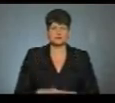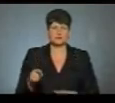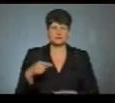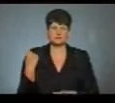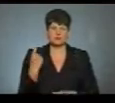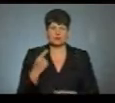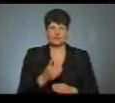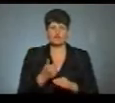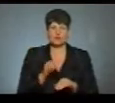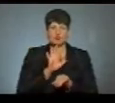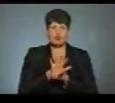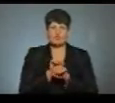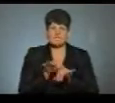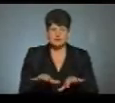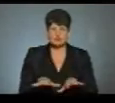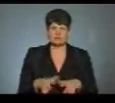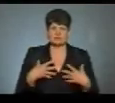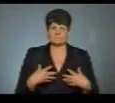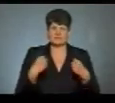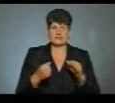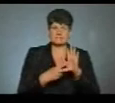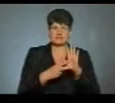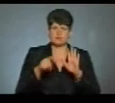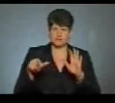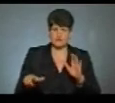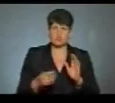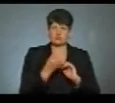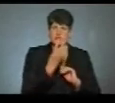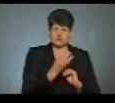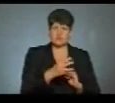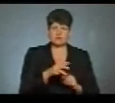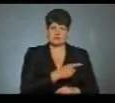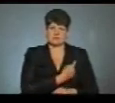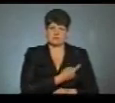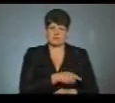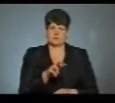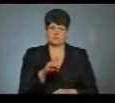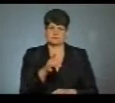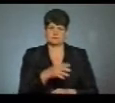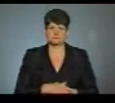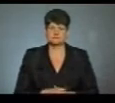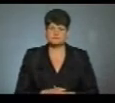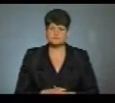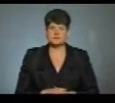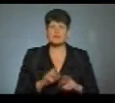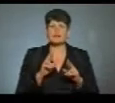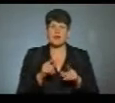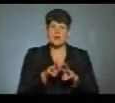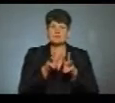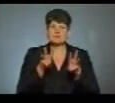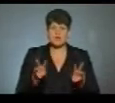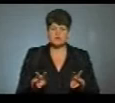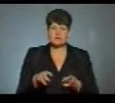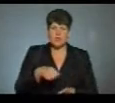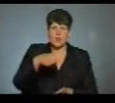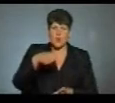від коронавірусу видужали 7 людей. 4 з них – медики з Монастирищини. Як освячуватимуть великодні